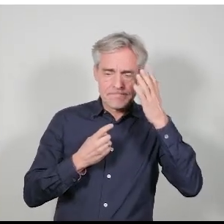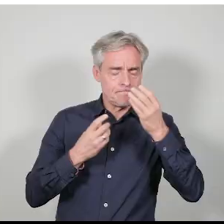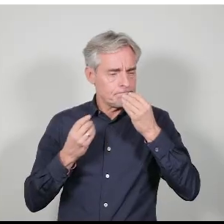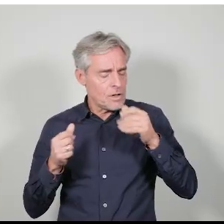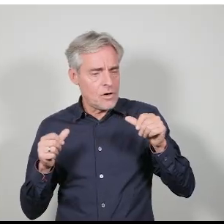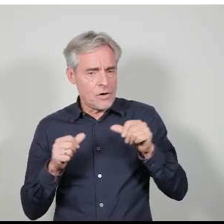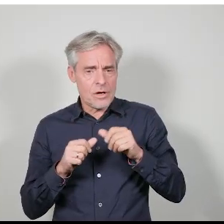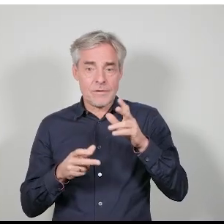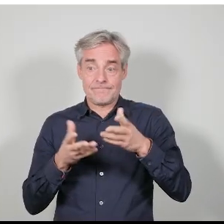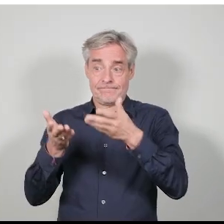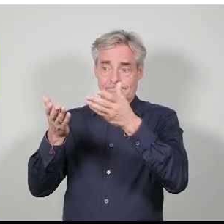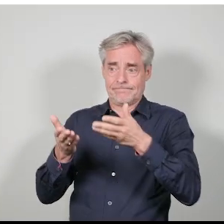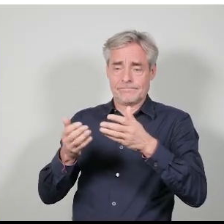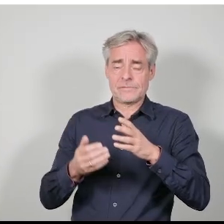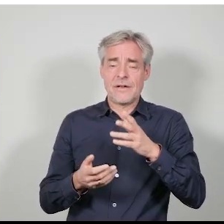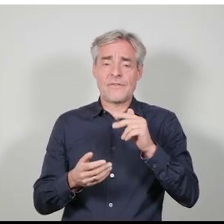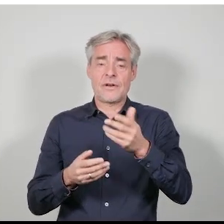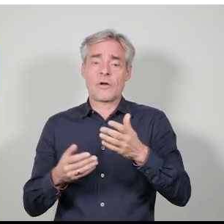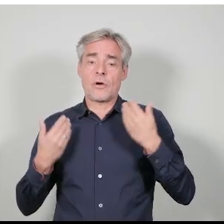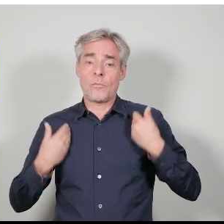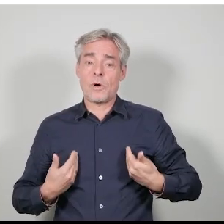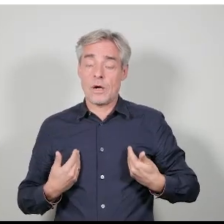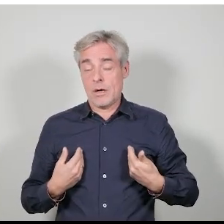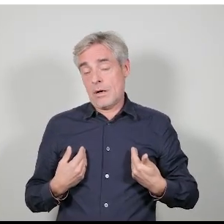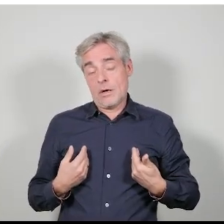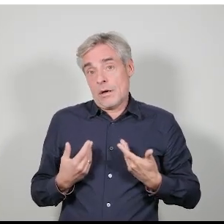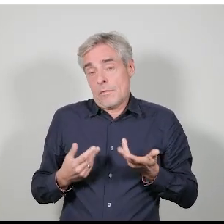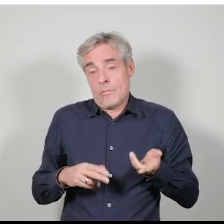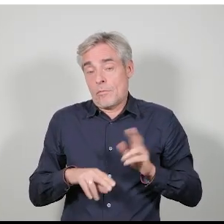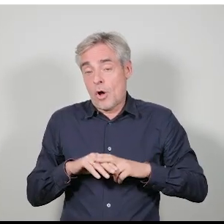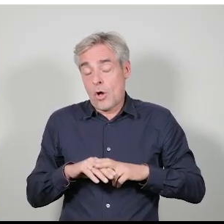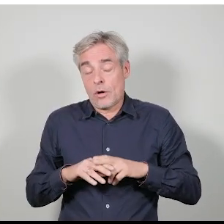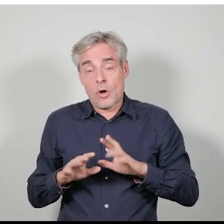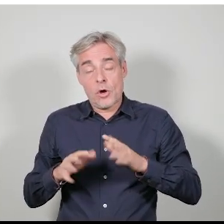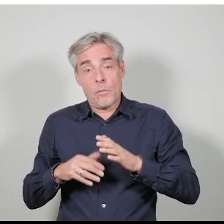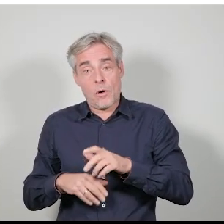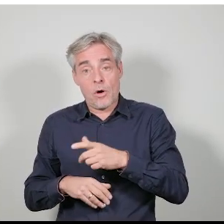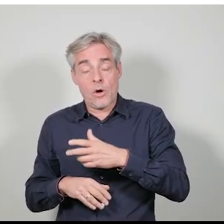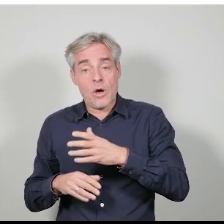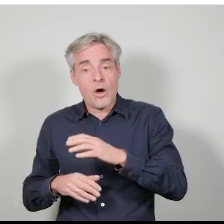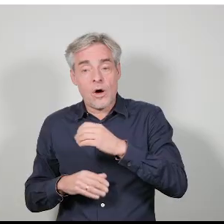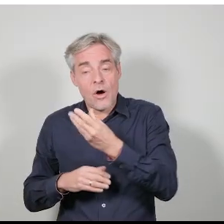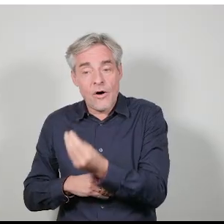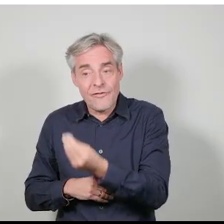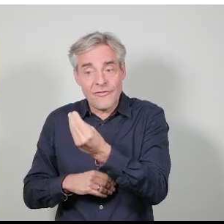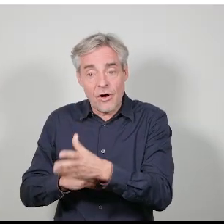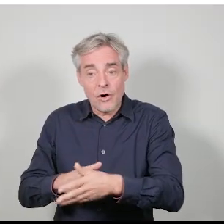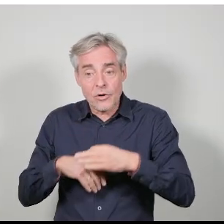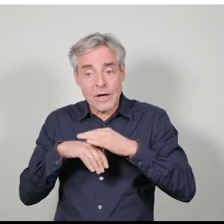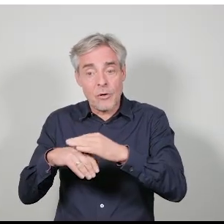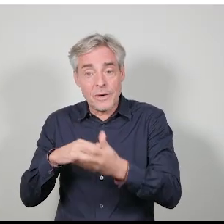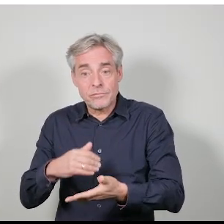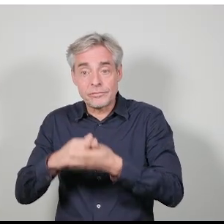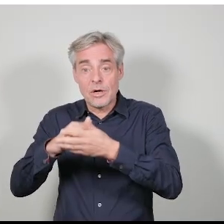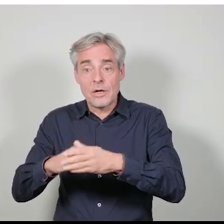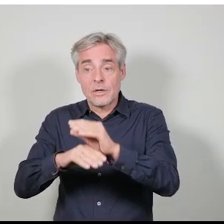qu'est-ce qu'on va faire. Comment ça va se passer quand on ne pourra plus, quand on ne sera plus là aussi pour l'enfant que l'on accompagne, pour le proche